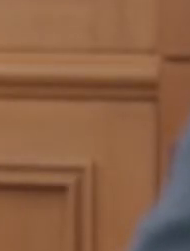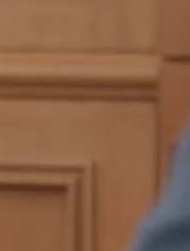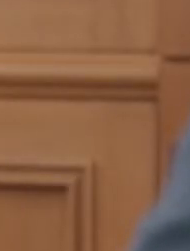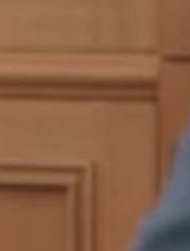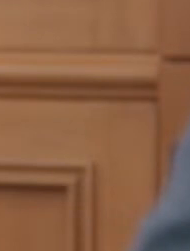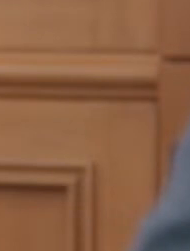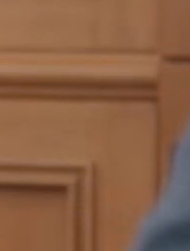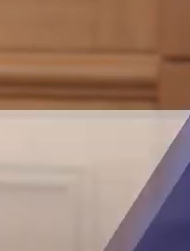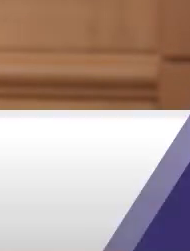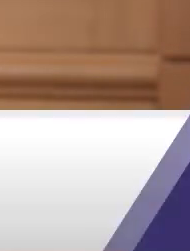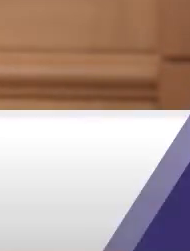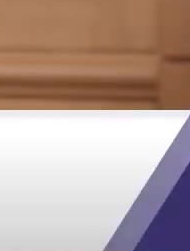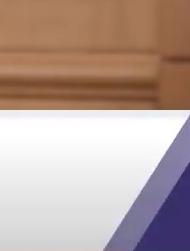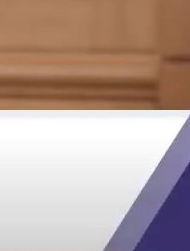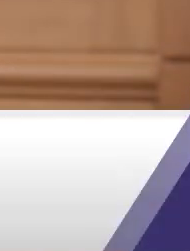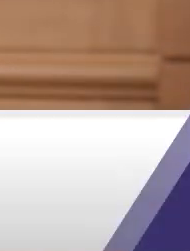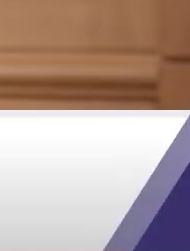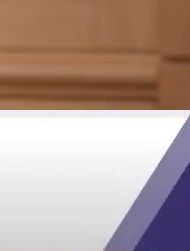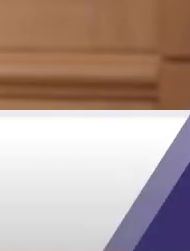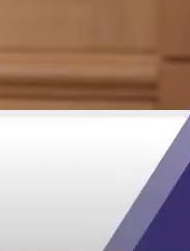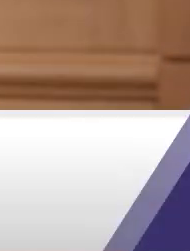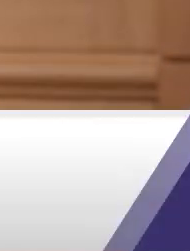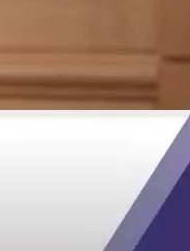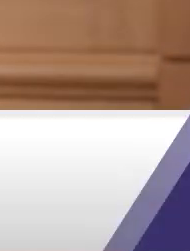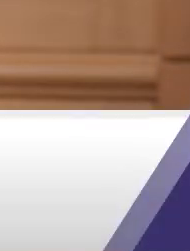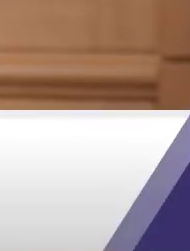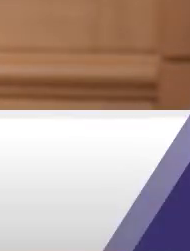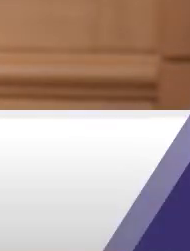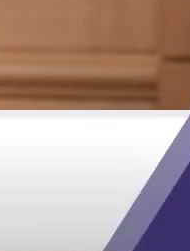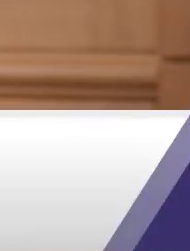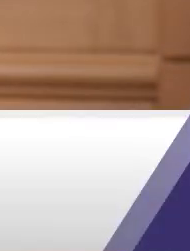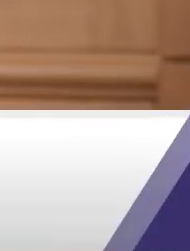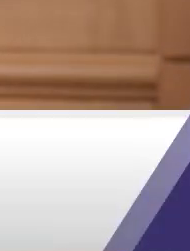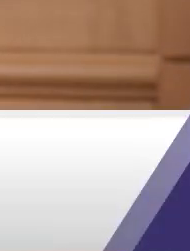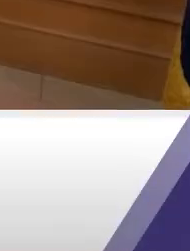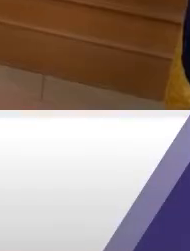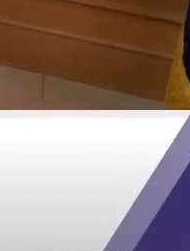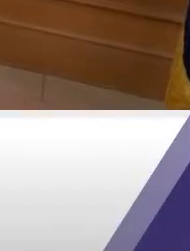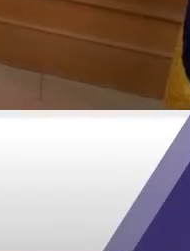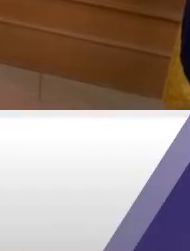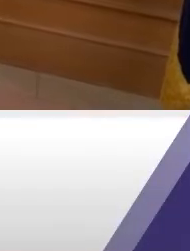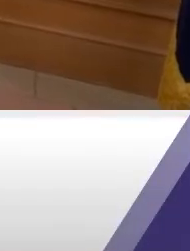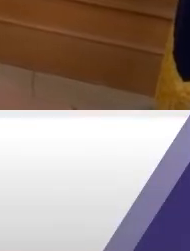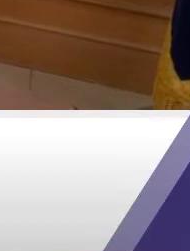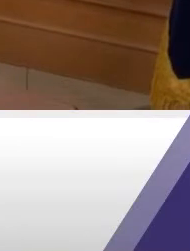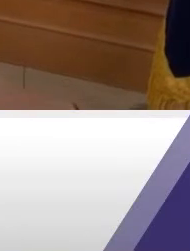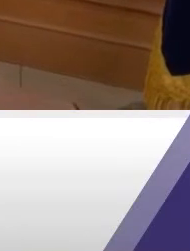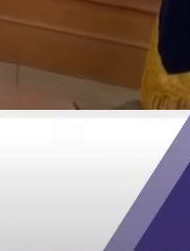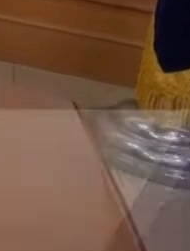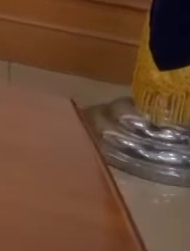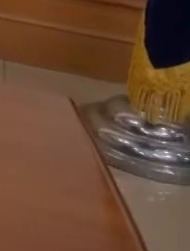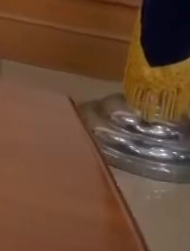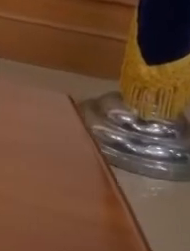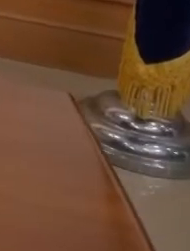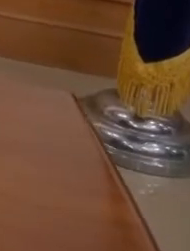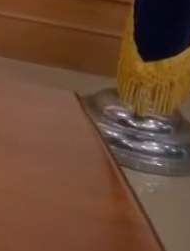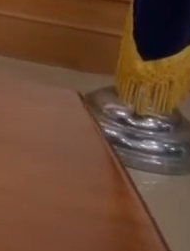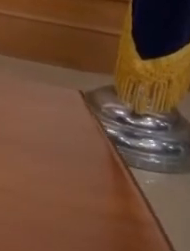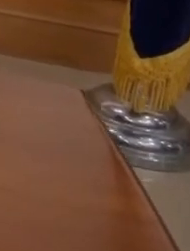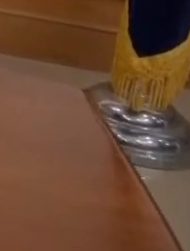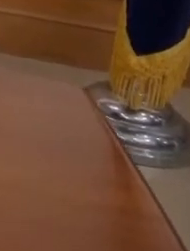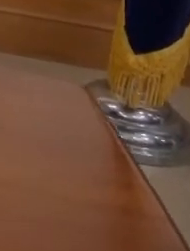투명하게 관리하겠다는 종합관리대책을 지난 1월에 발표한 바 있습니다. 오늘 제20대 대통령 선거